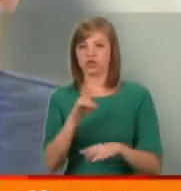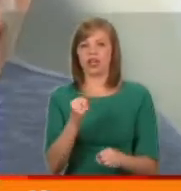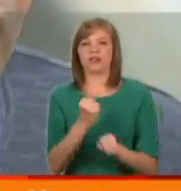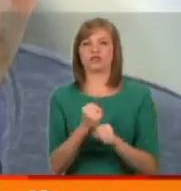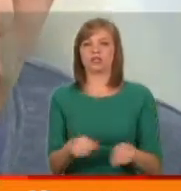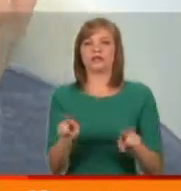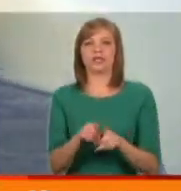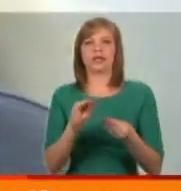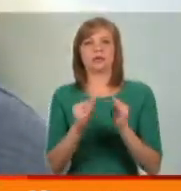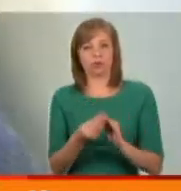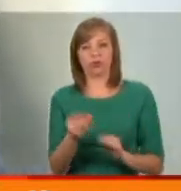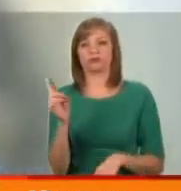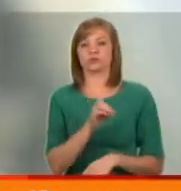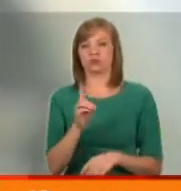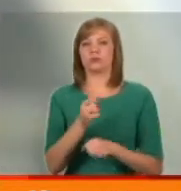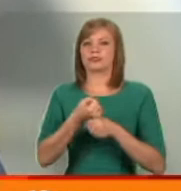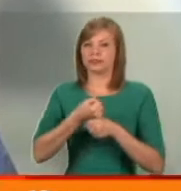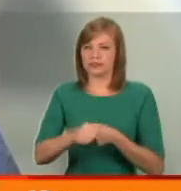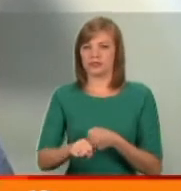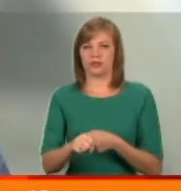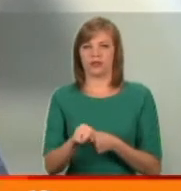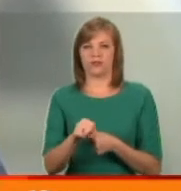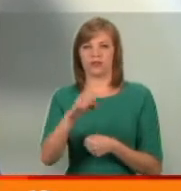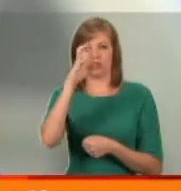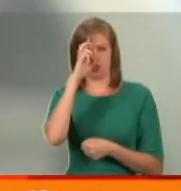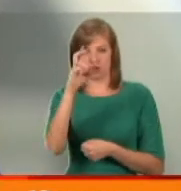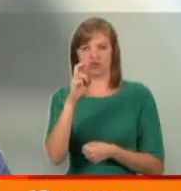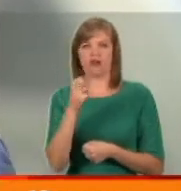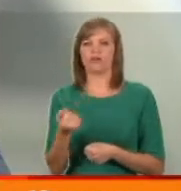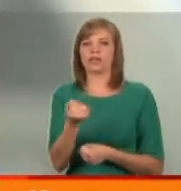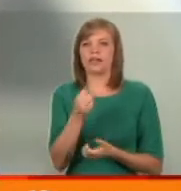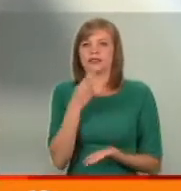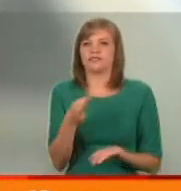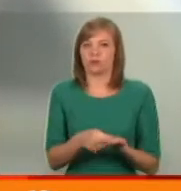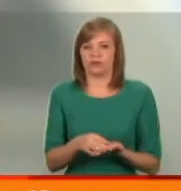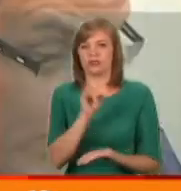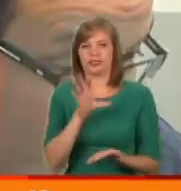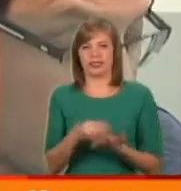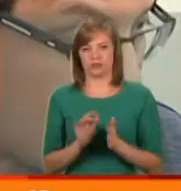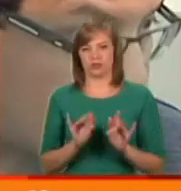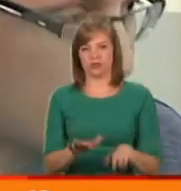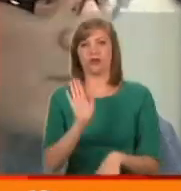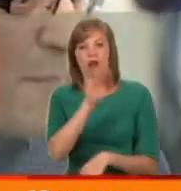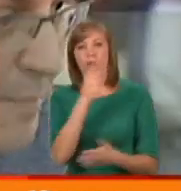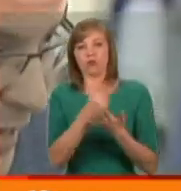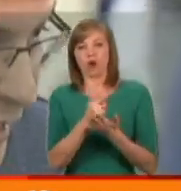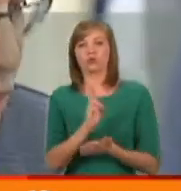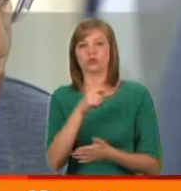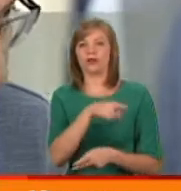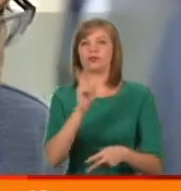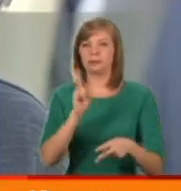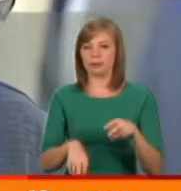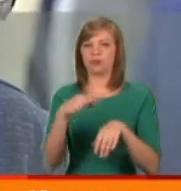такий крок для того, щоб заставити державу нести відповідальність за свої дії. Хай покажуть, як вони